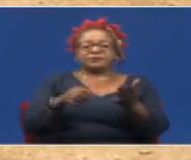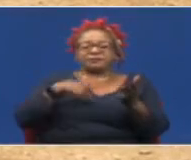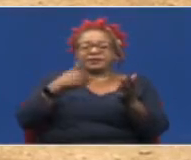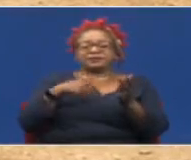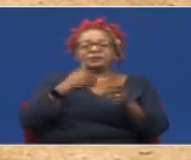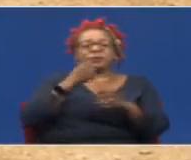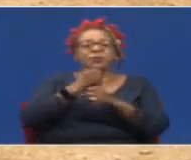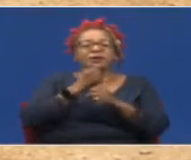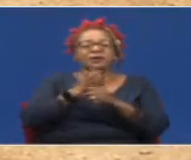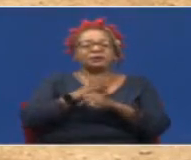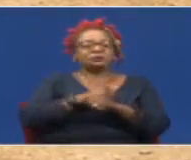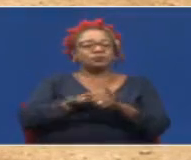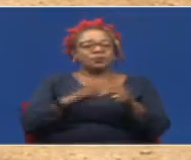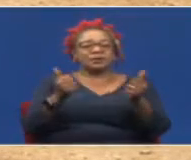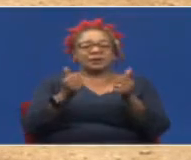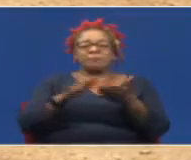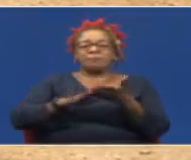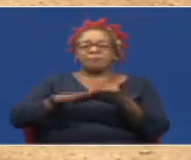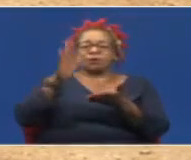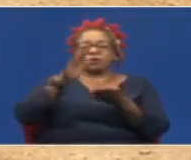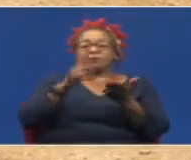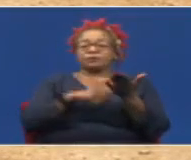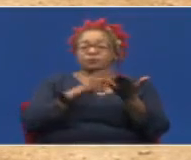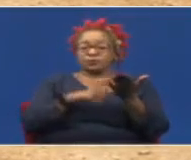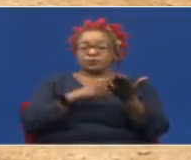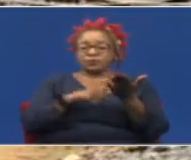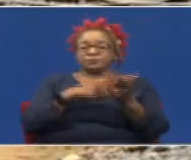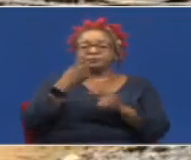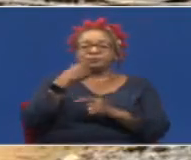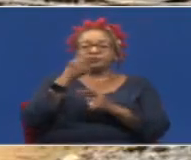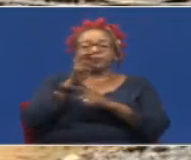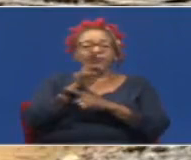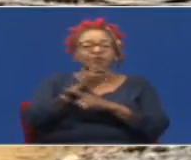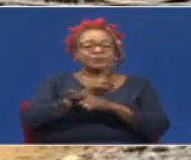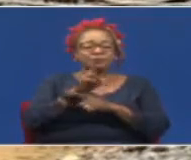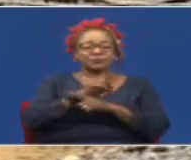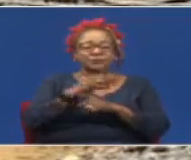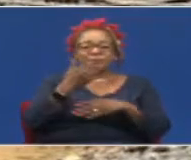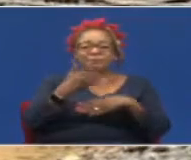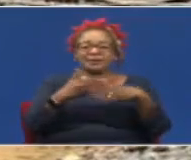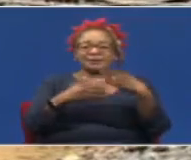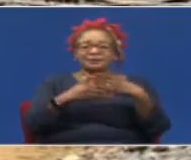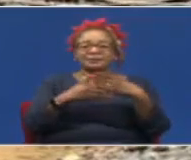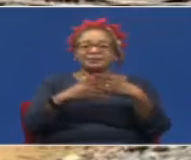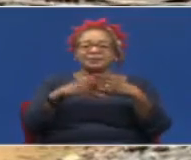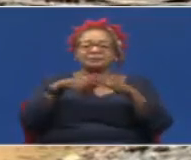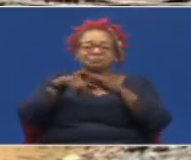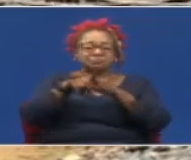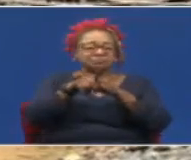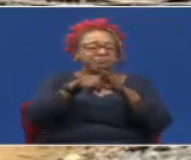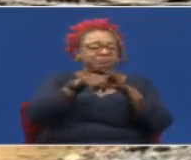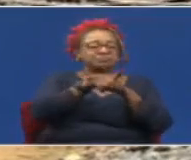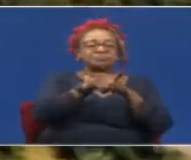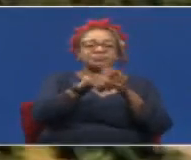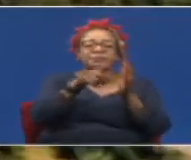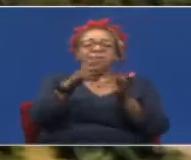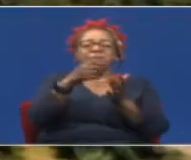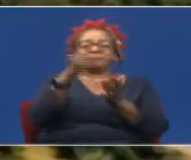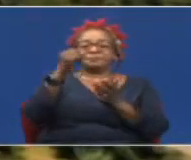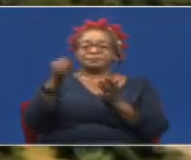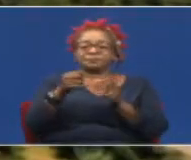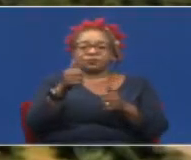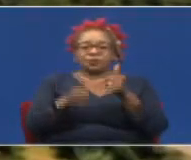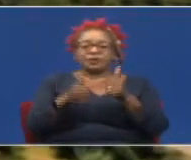kazi mzuri, walisherehekea. Na wengi wa wao wazungu ambao walitumika kujenga hii leli, waliingia majengo kwenye mapu ambao